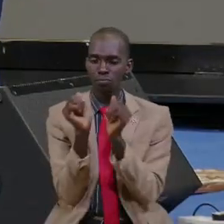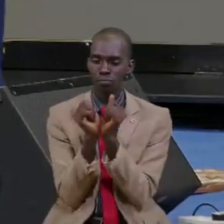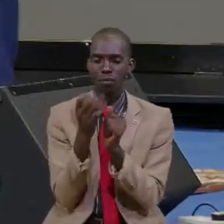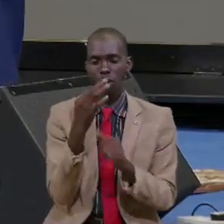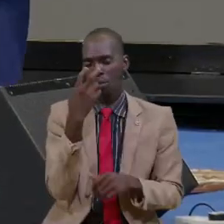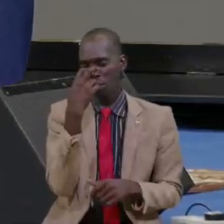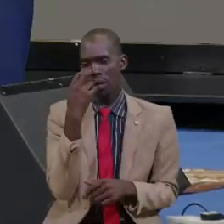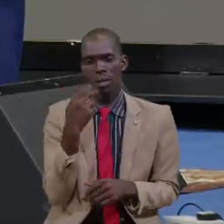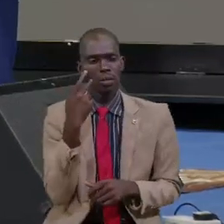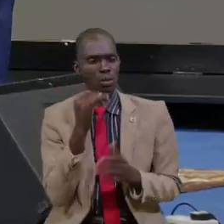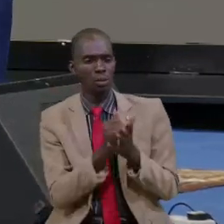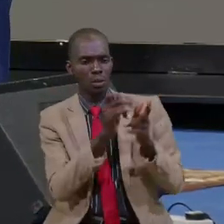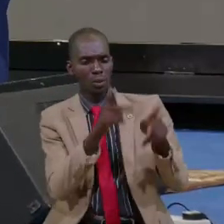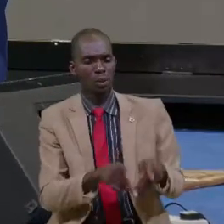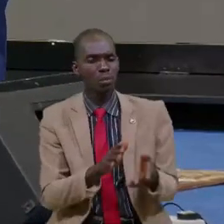comprends. Depuis que cette personne